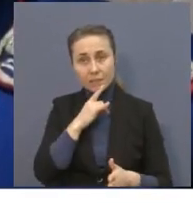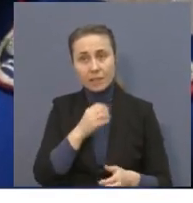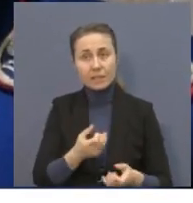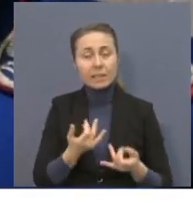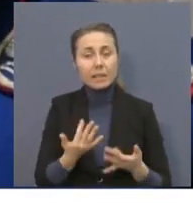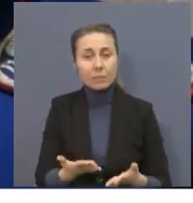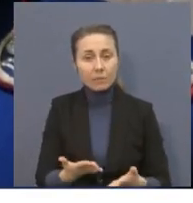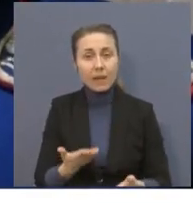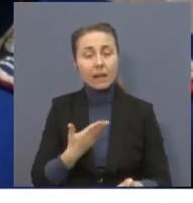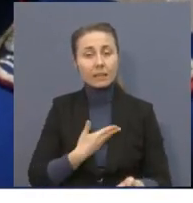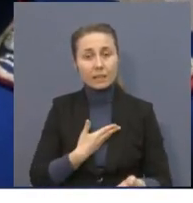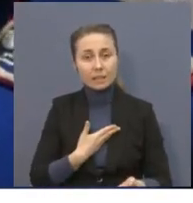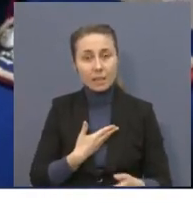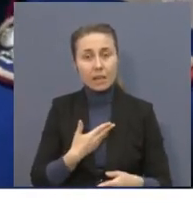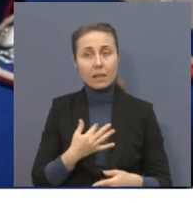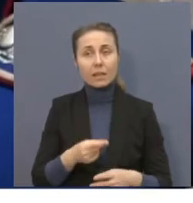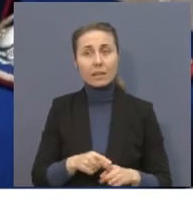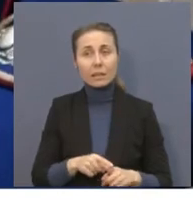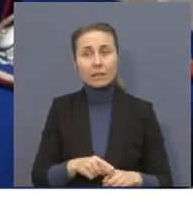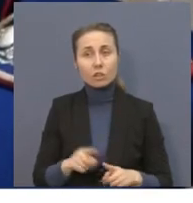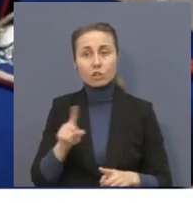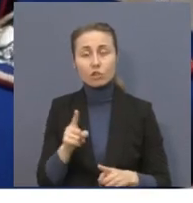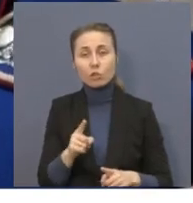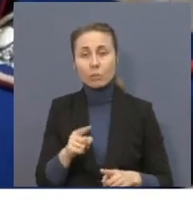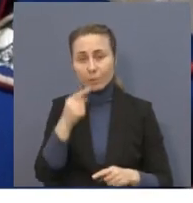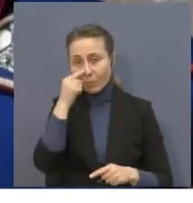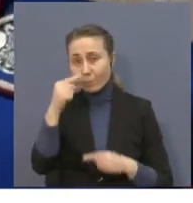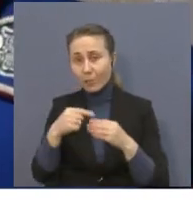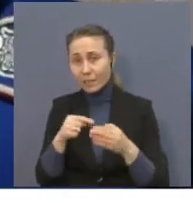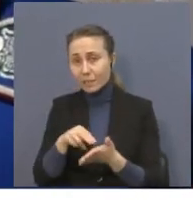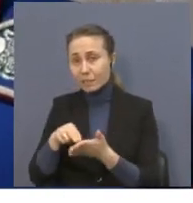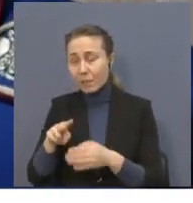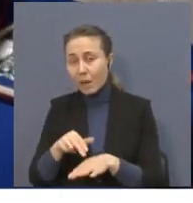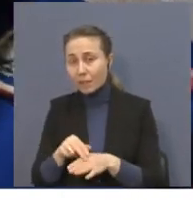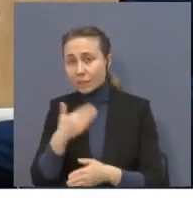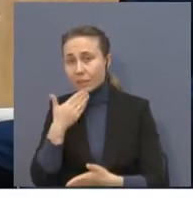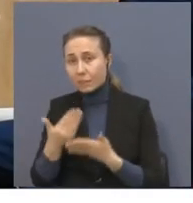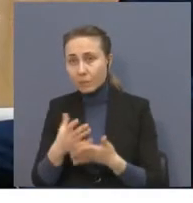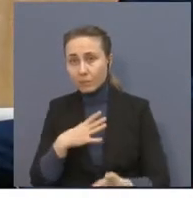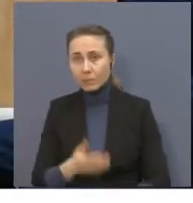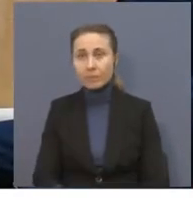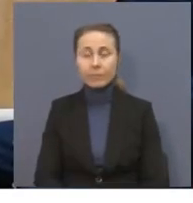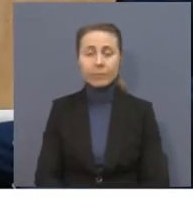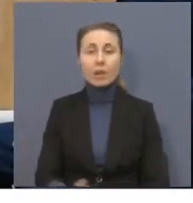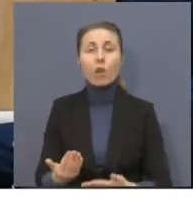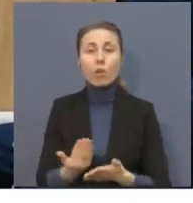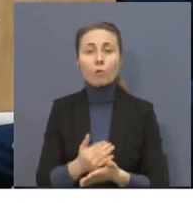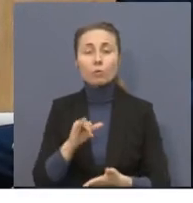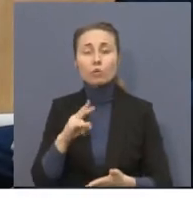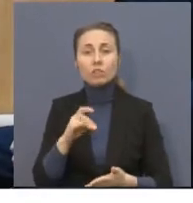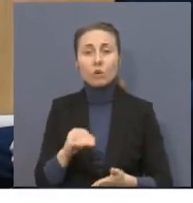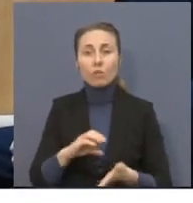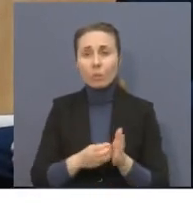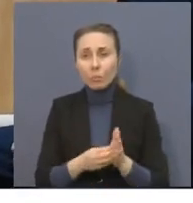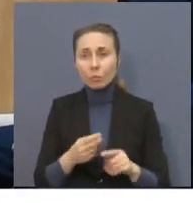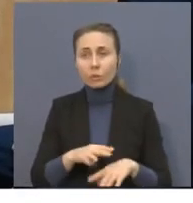требует от нас, полиция в шаговой доступности, это вот идет притворение в жизни такого принципа. Новый участковый пункт полиции